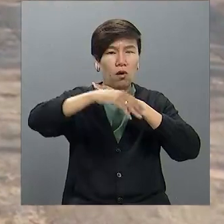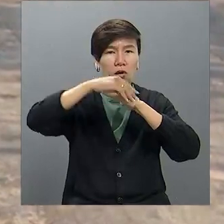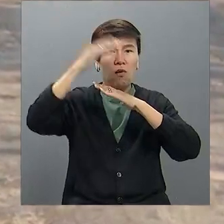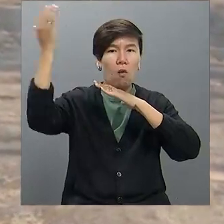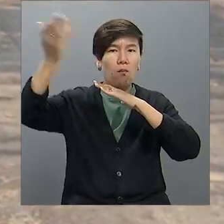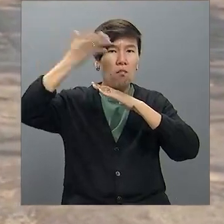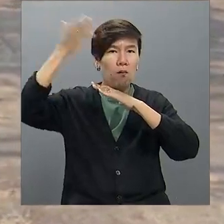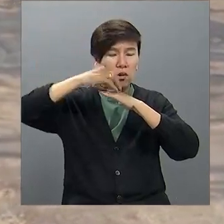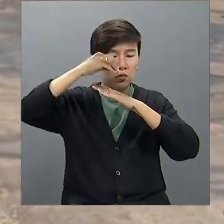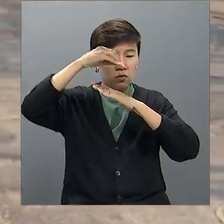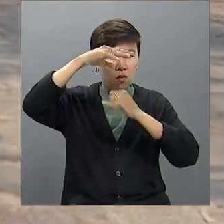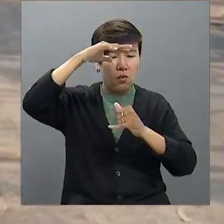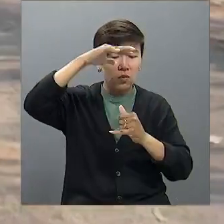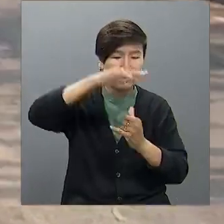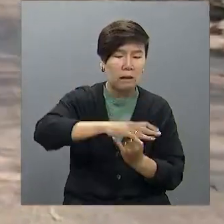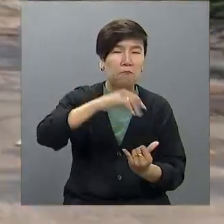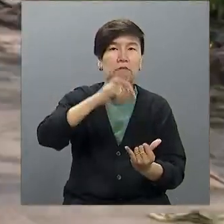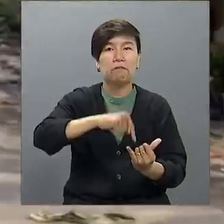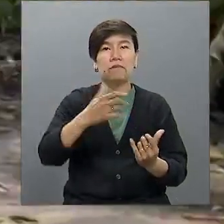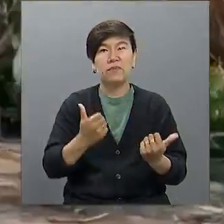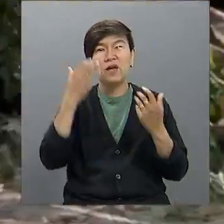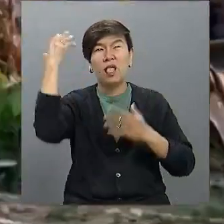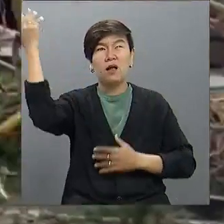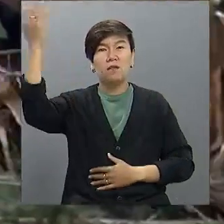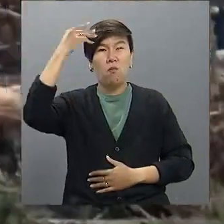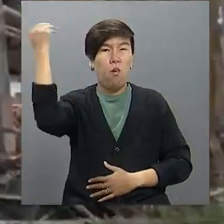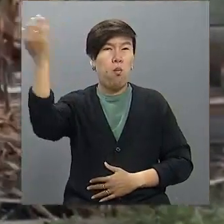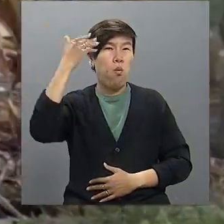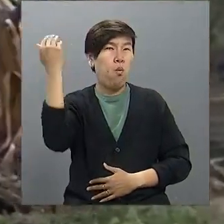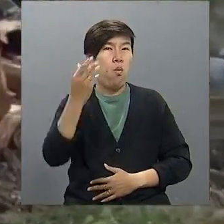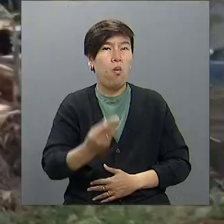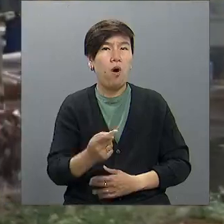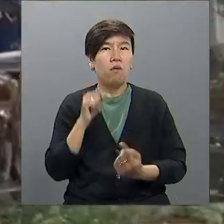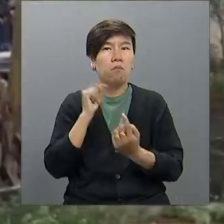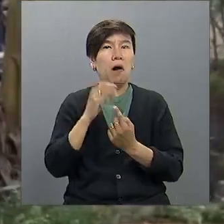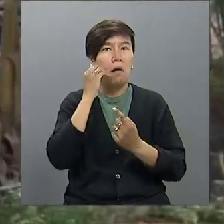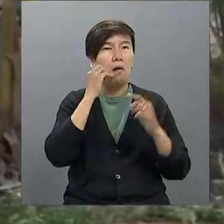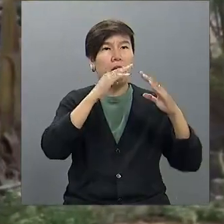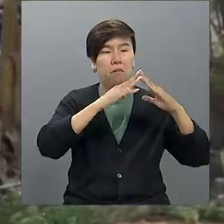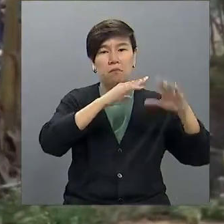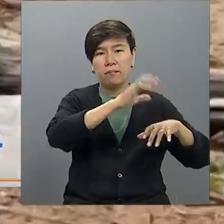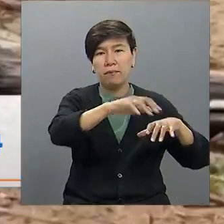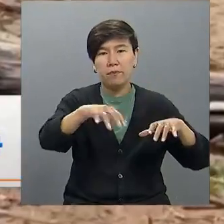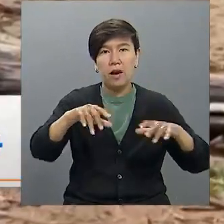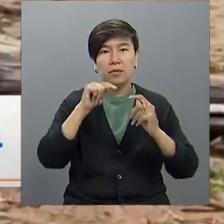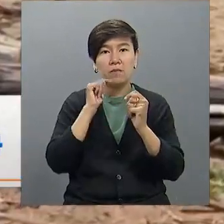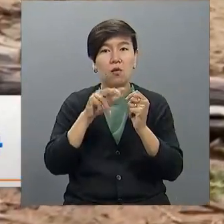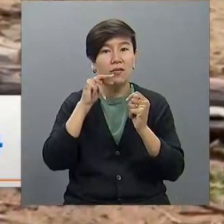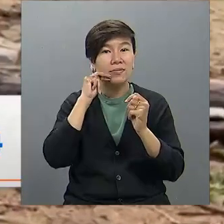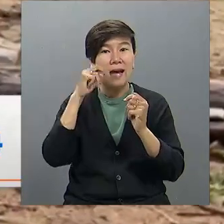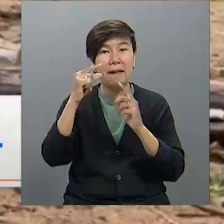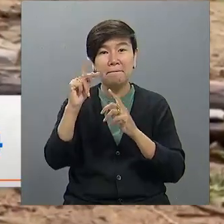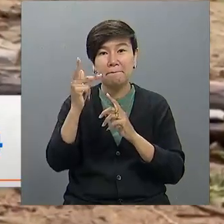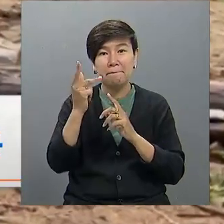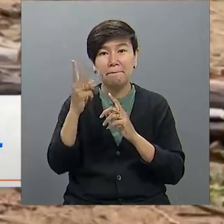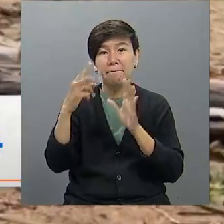เกิดเหตุพายุฤดูร้อนพัดถล่มบ้านเรือนประชาชนหลายหมู่บ้านในตำบลน้ำคำอำเภอเมืองศรีสะเกษค่ะชาวบ้านเดือดร้อนจากแรงล